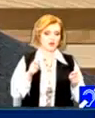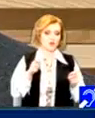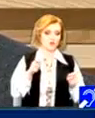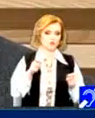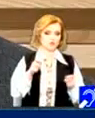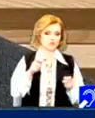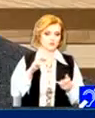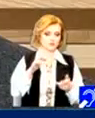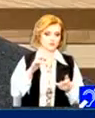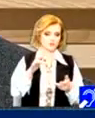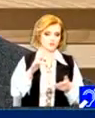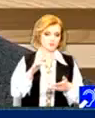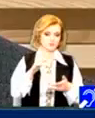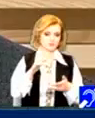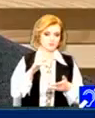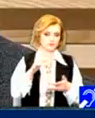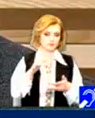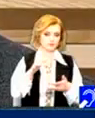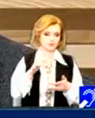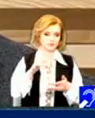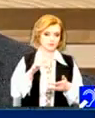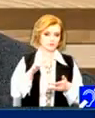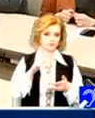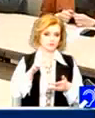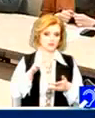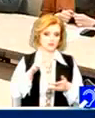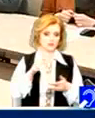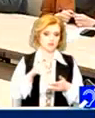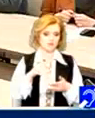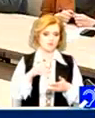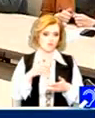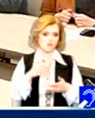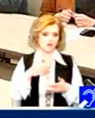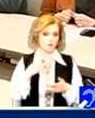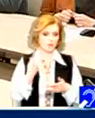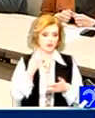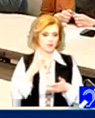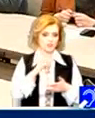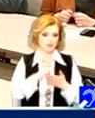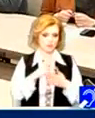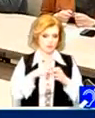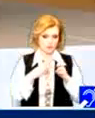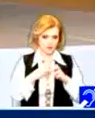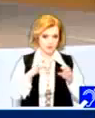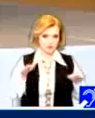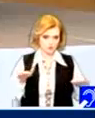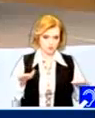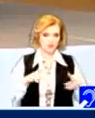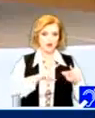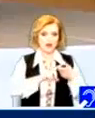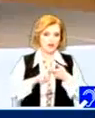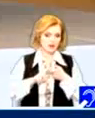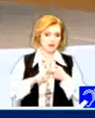careva resurse financiare pentru a iniția prima fază. Noi ne confruntăm la Soroca cu o problemă